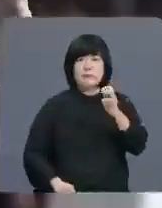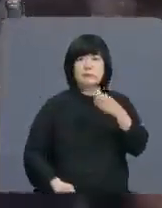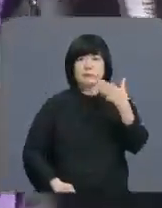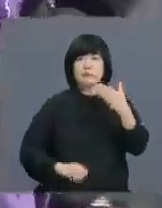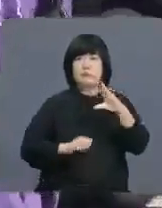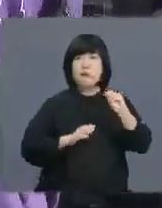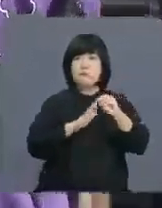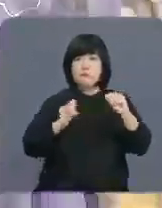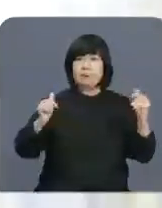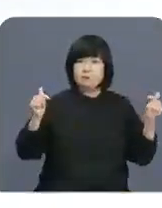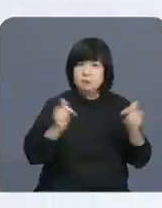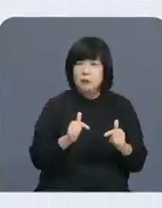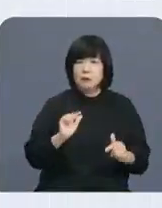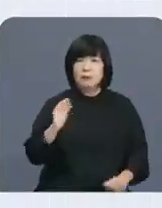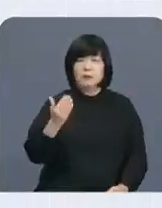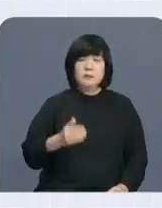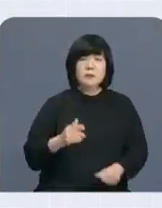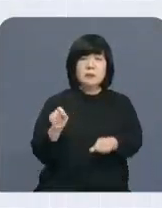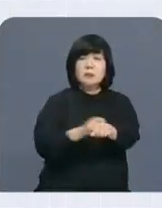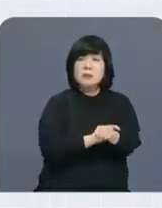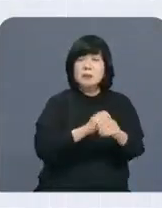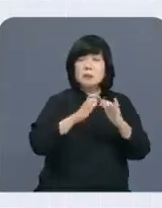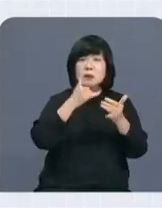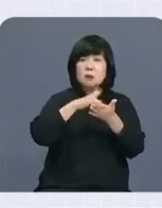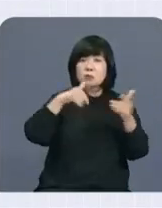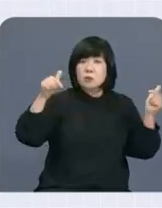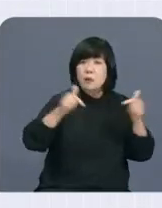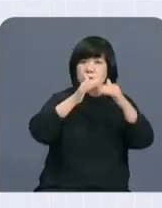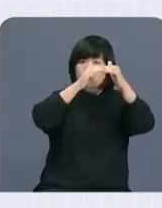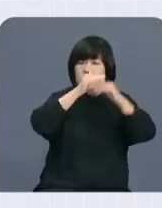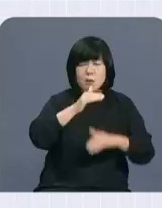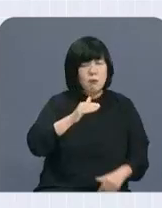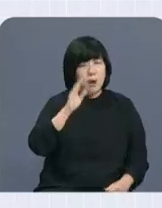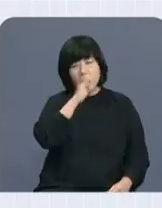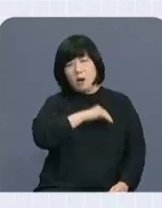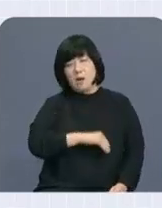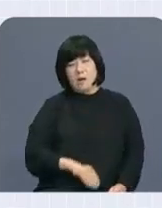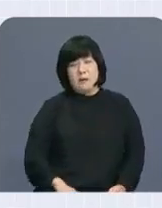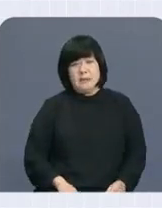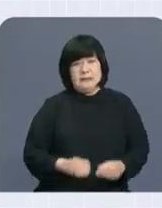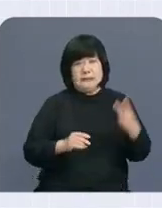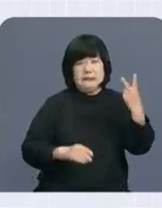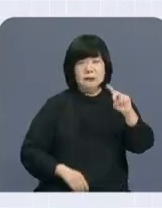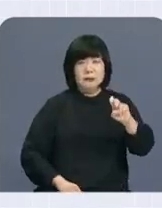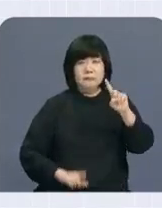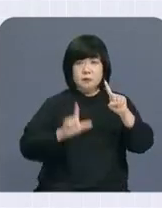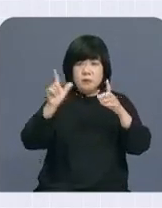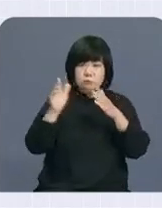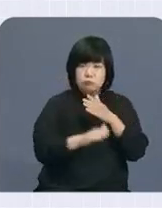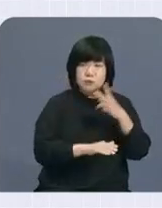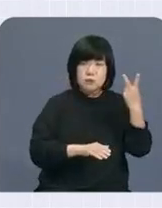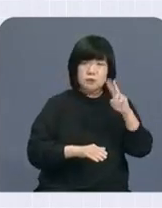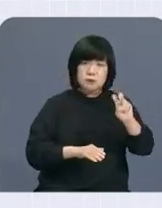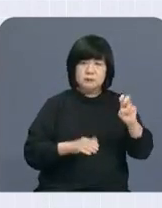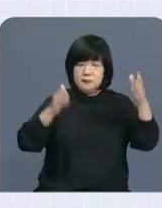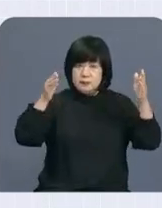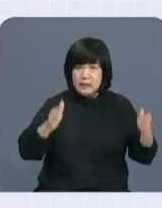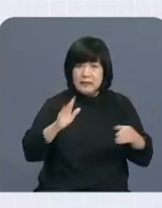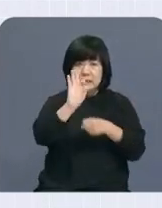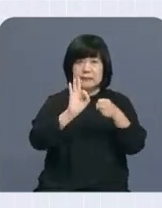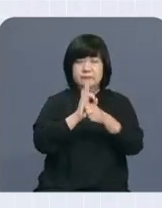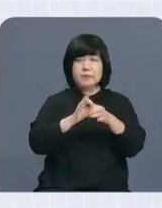명까지 떨어졌습니다. 특히 인구 감소 내용이 좋지 않습니다. 2011년부터 2020년까지